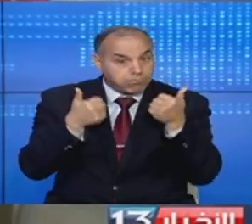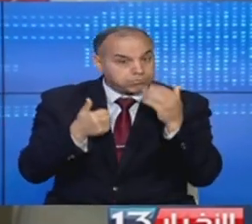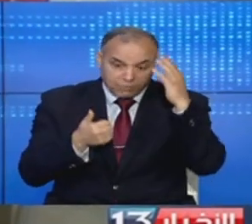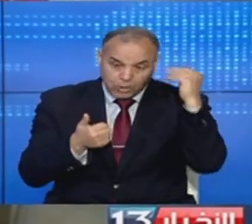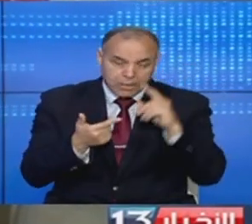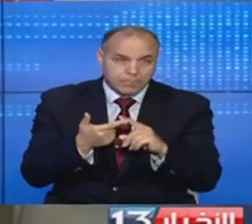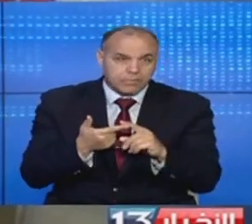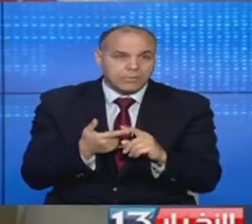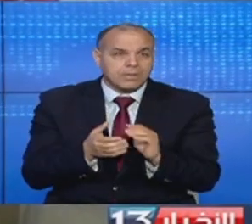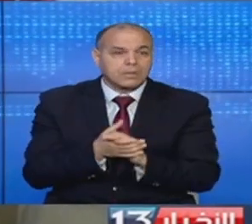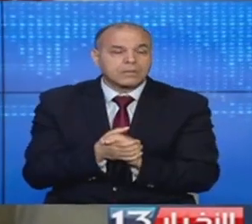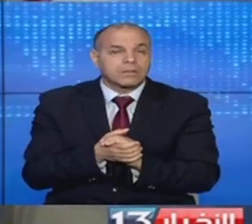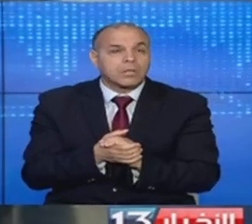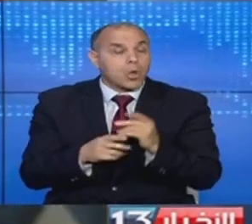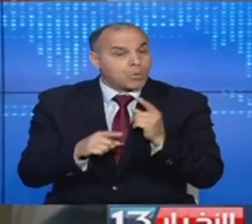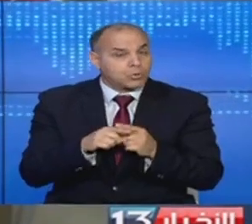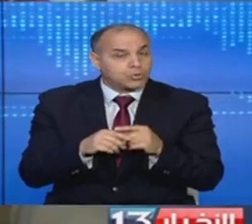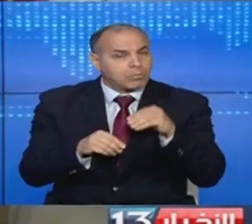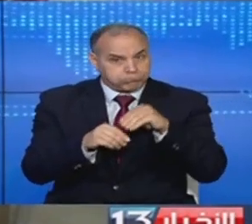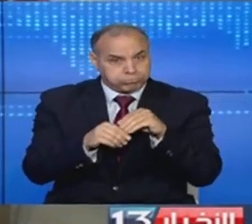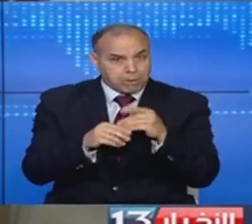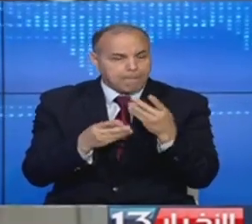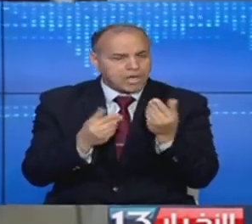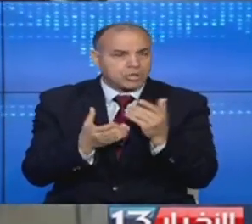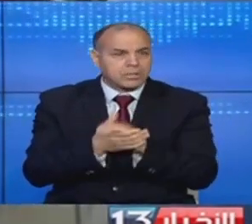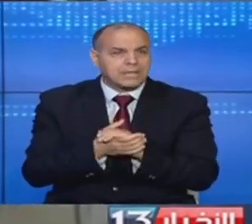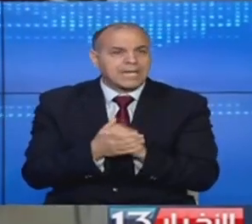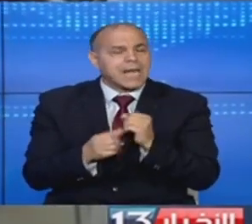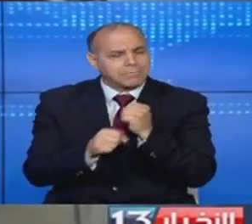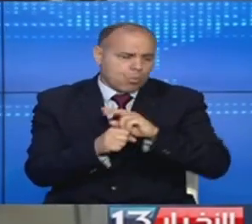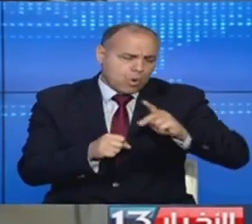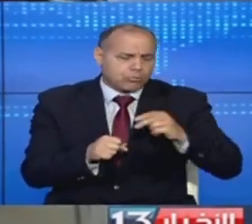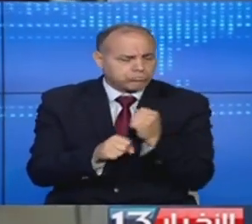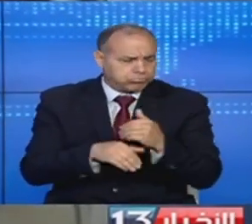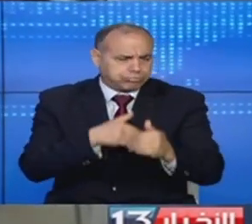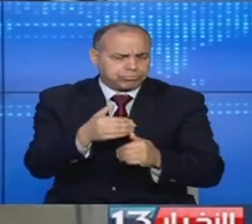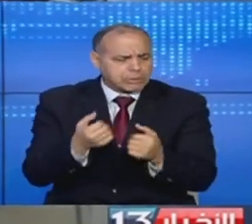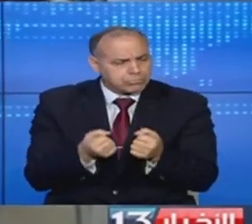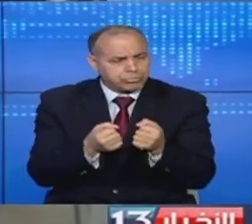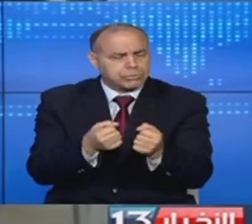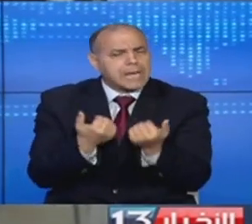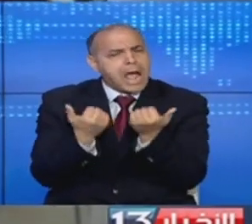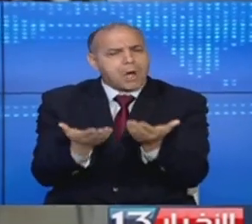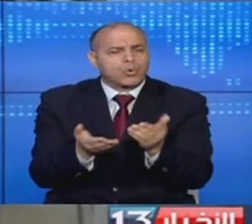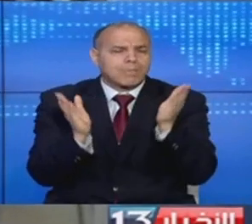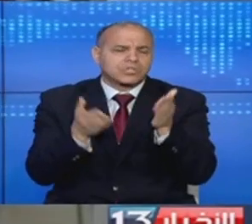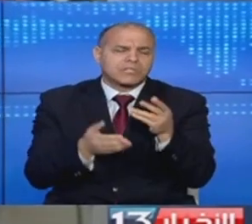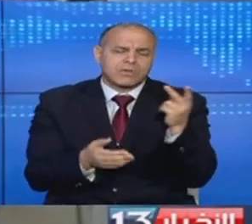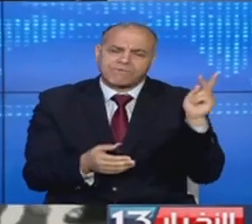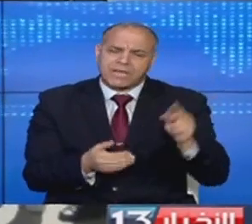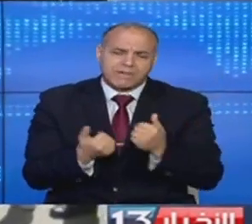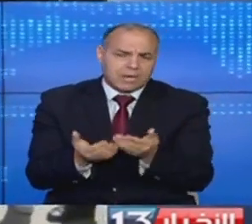اجل سي سيكون معنا الحاله مكسيموم للنجمه مستفيد